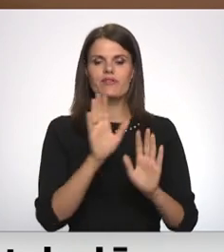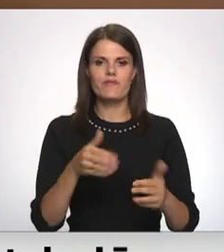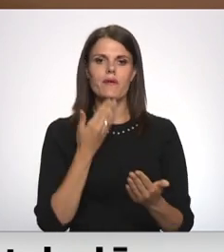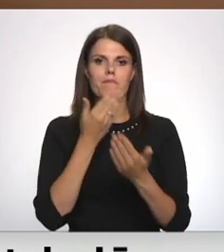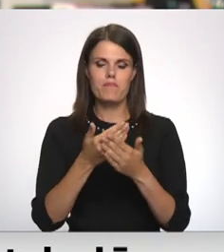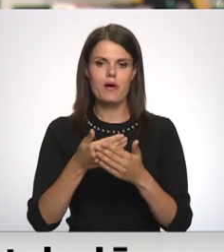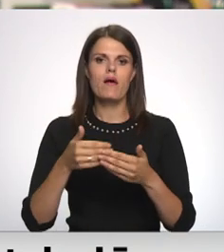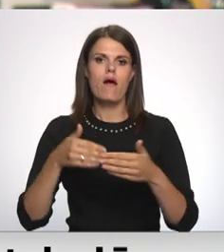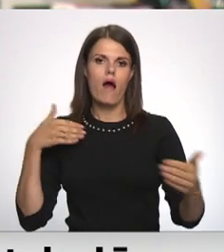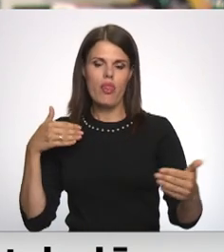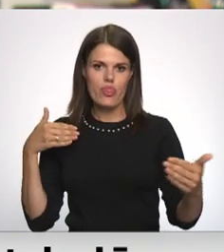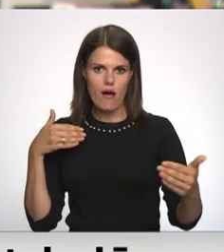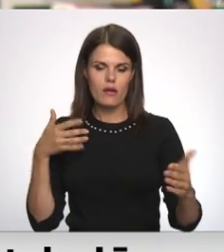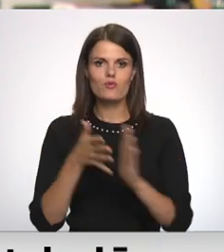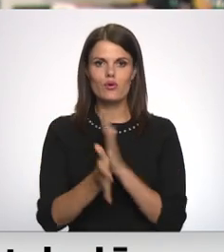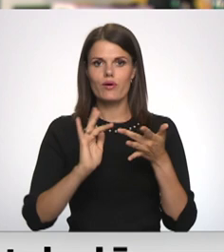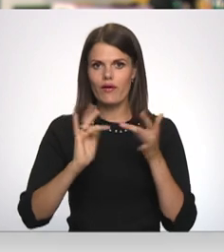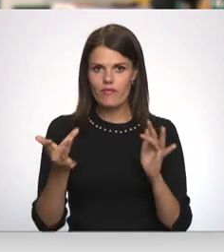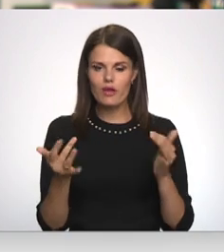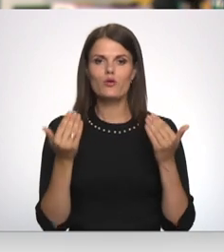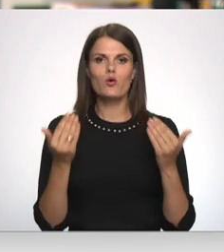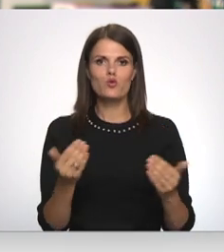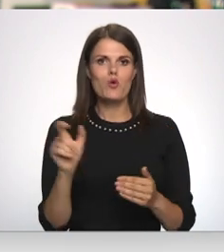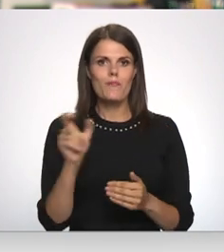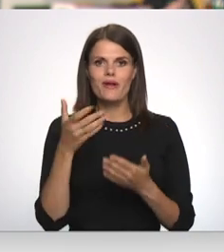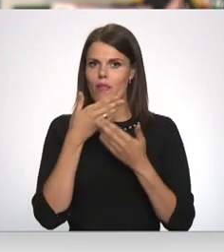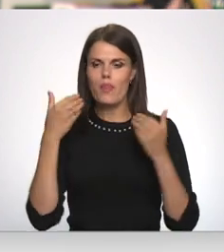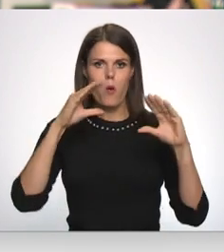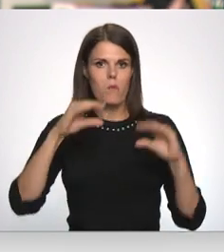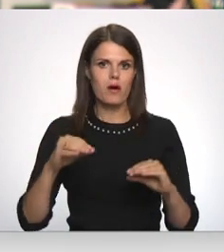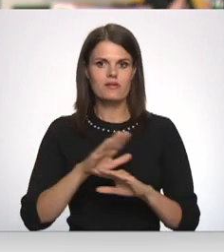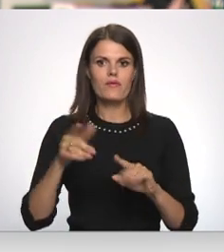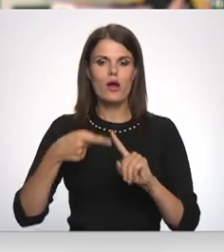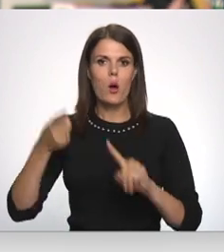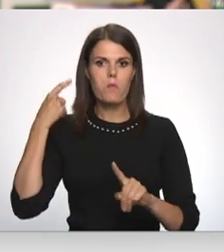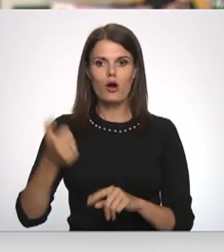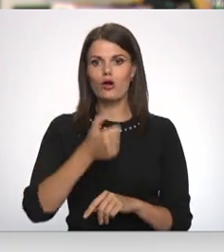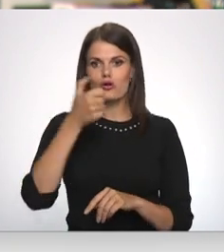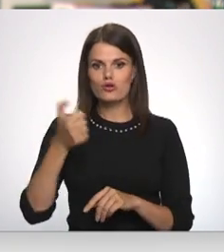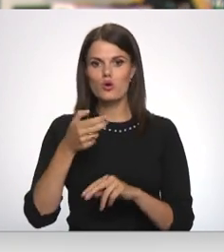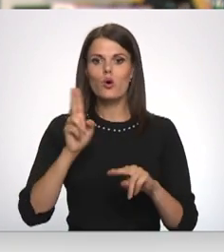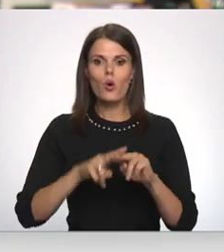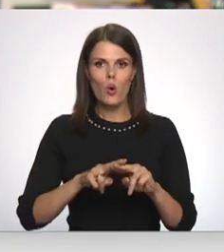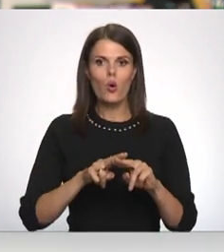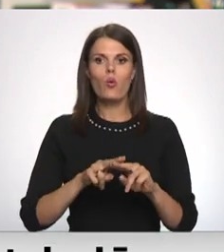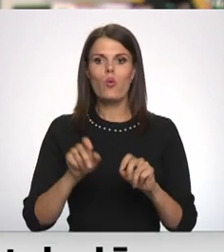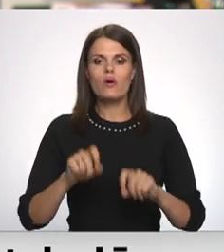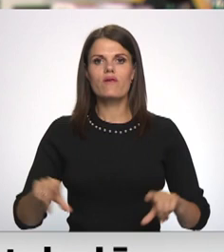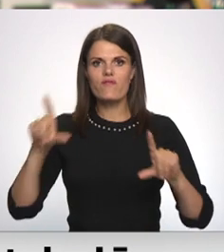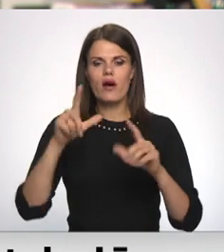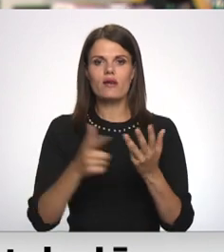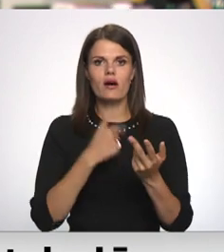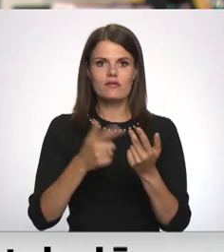pieteikties attālināti. Šobrīd nav mazāk kā pagājušo gadu, tas man arī priecē, un arī lielāks skaits, kas apstiprināja attālināti,